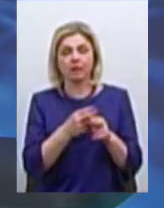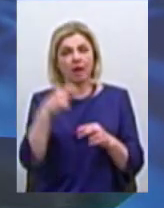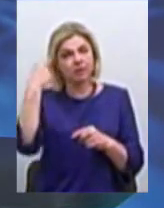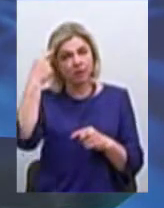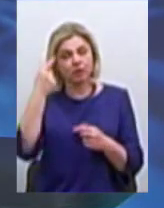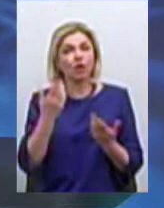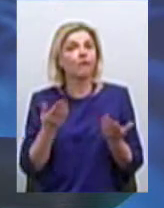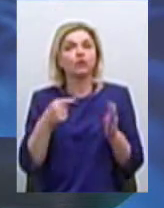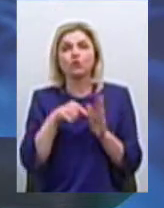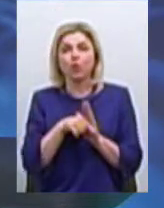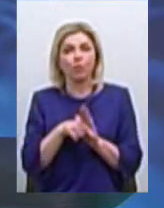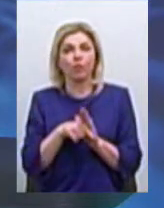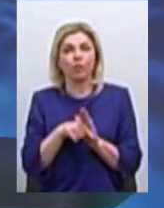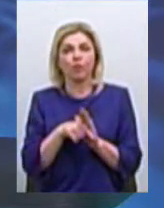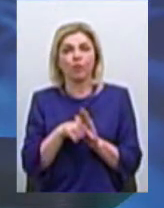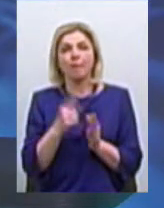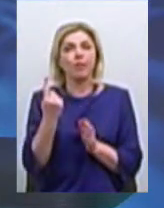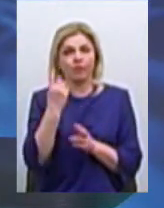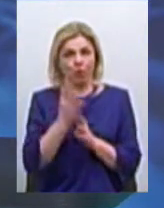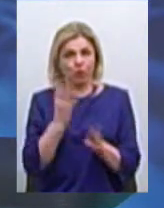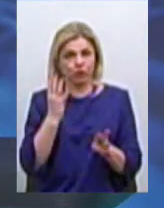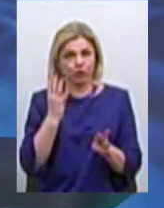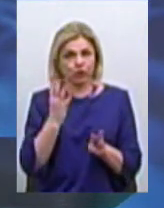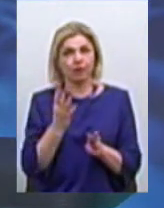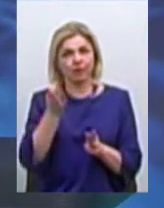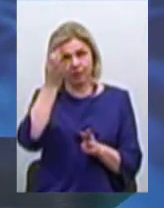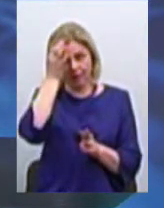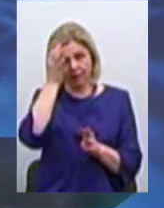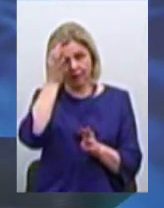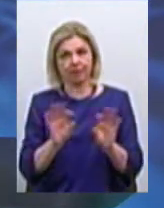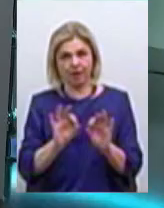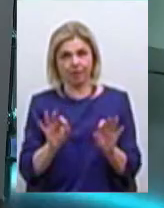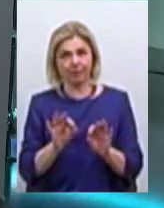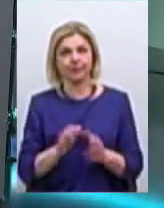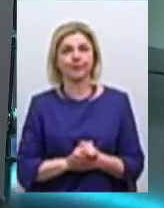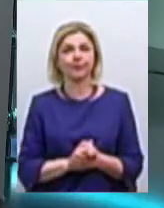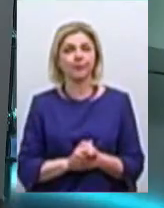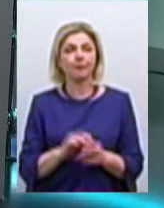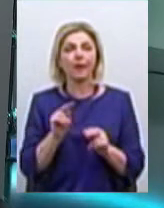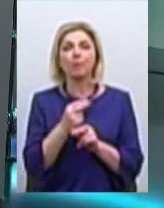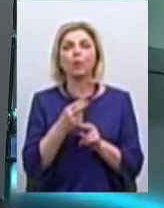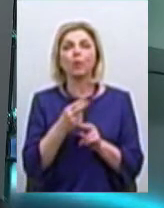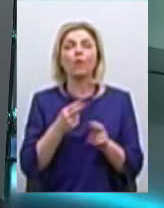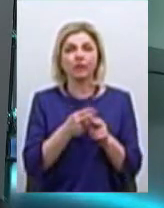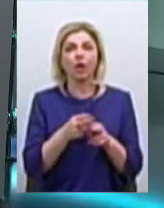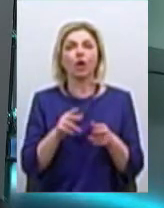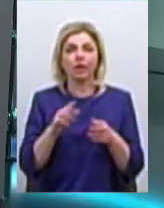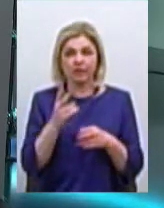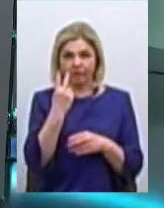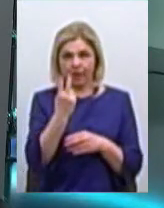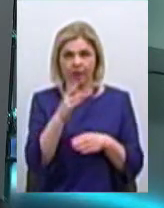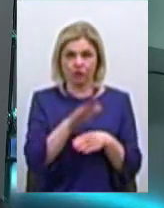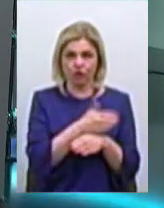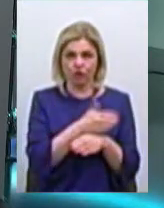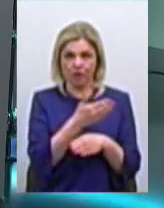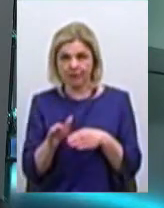В чому вона полягає в першу чергу? Давайте нагадаємо нашим глядачам. Профілактика ділиться знову-таки на дві